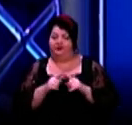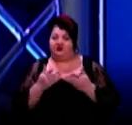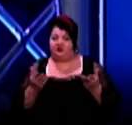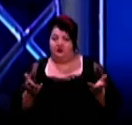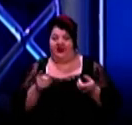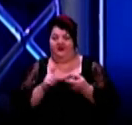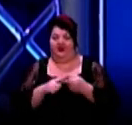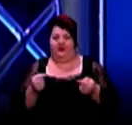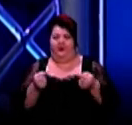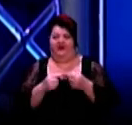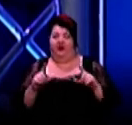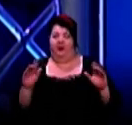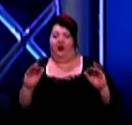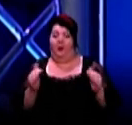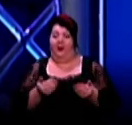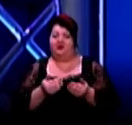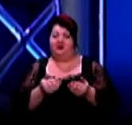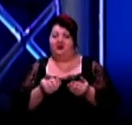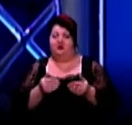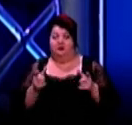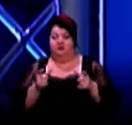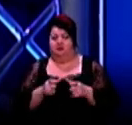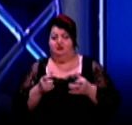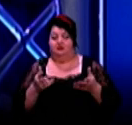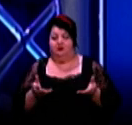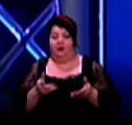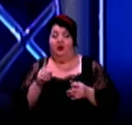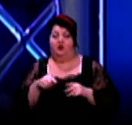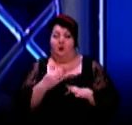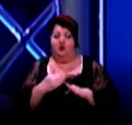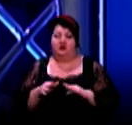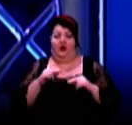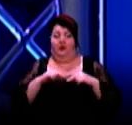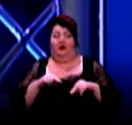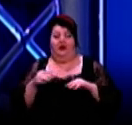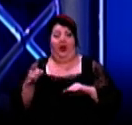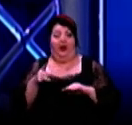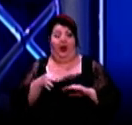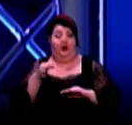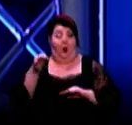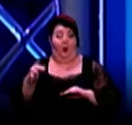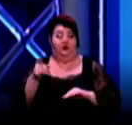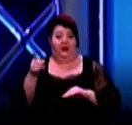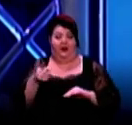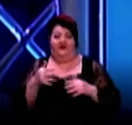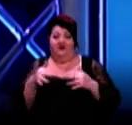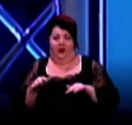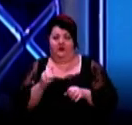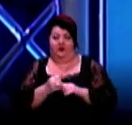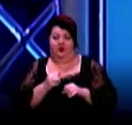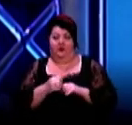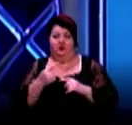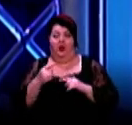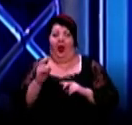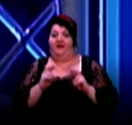в зв'язку з певними обмеженнями. Тому частина працівників на районах області вони втратили роботу в Полтаві, а з іншого боку виробництво